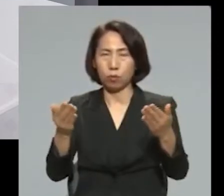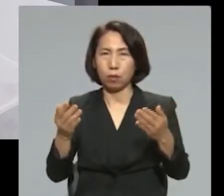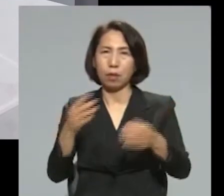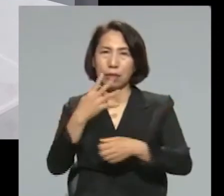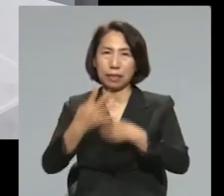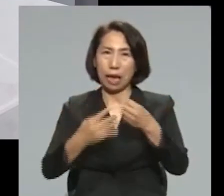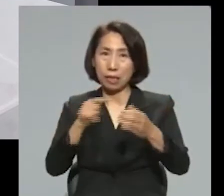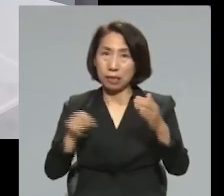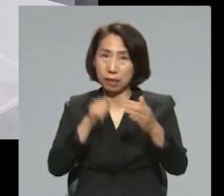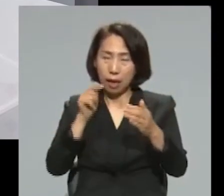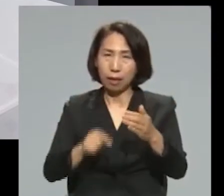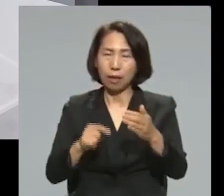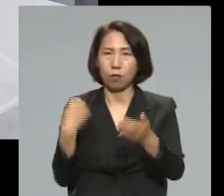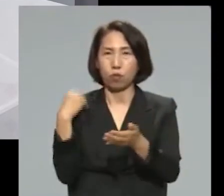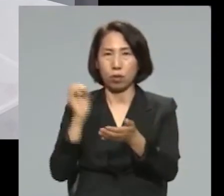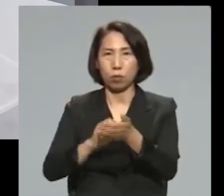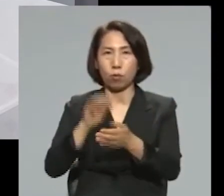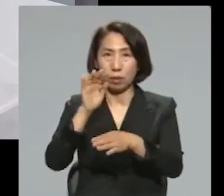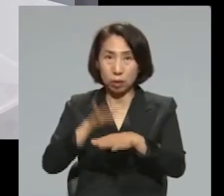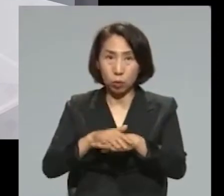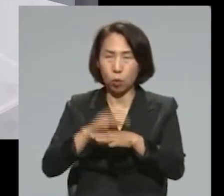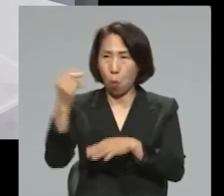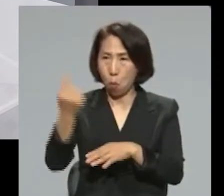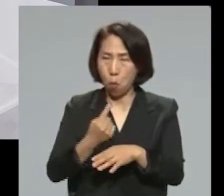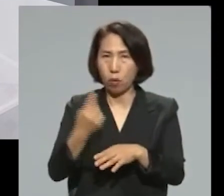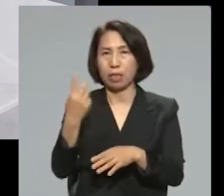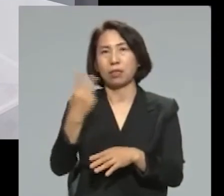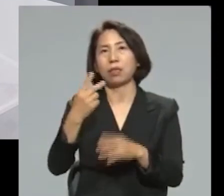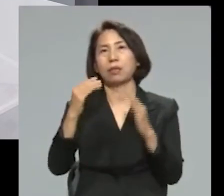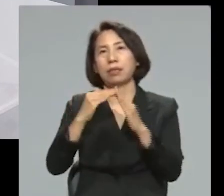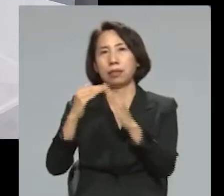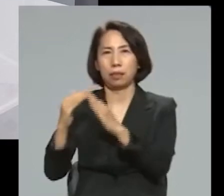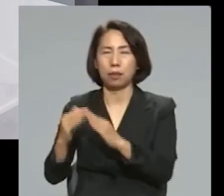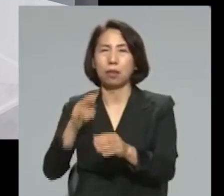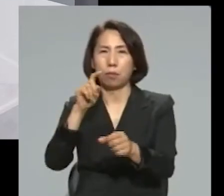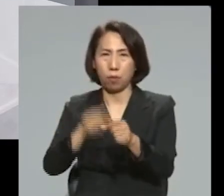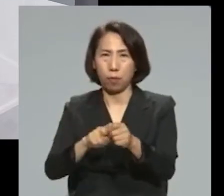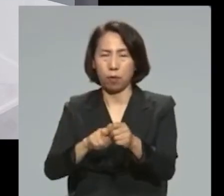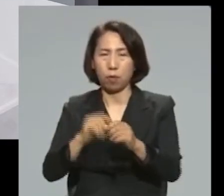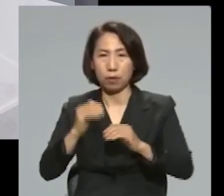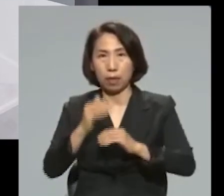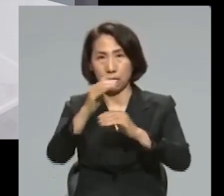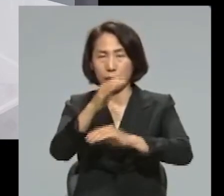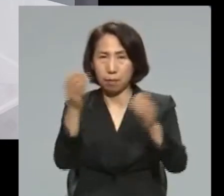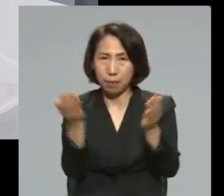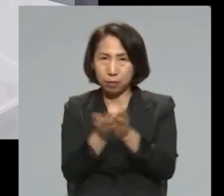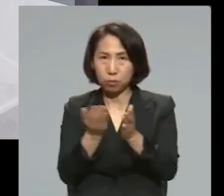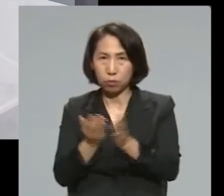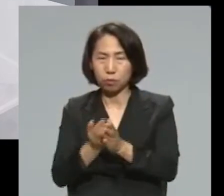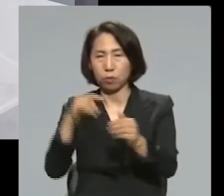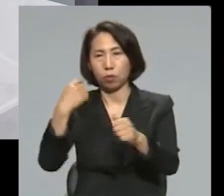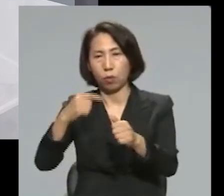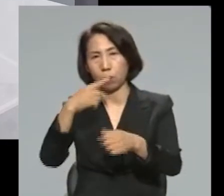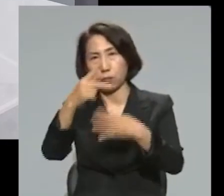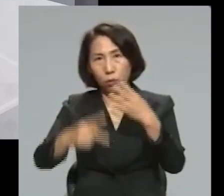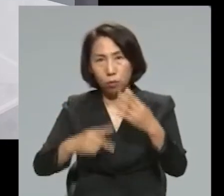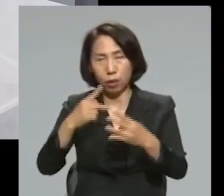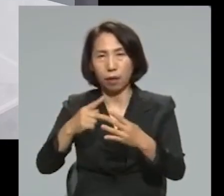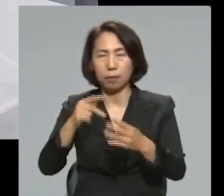귀농 귀촌 2000세대 유치를 목표로 단계별 맞춤형 지원과 교육 프로그램 등